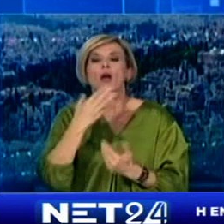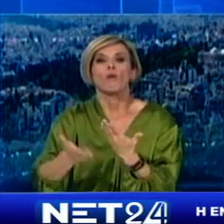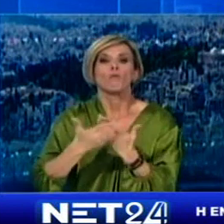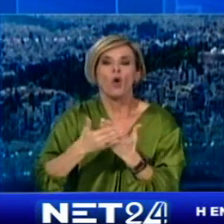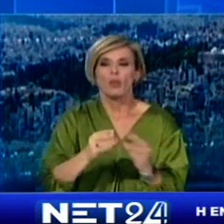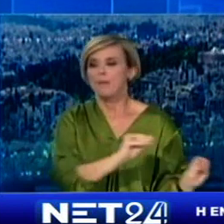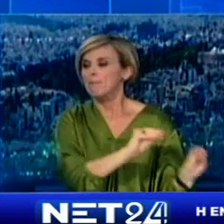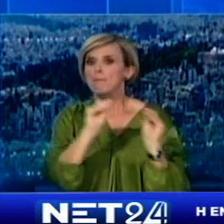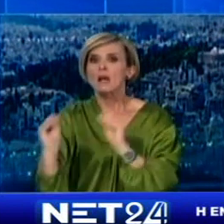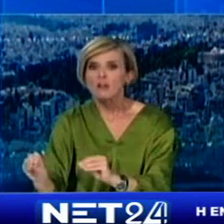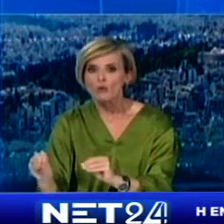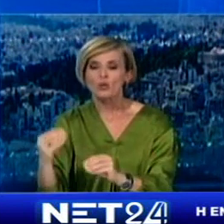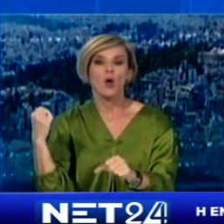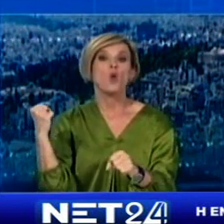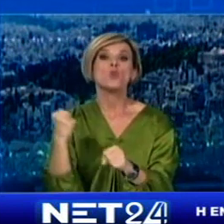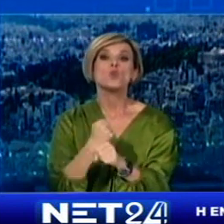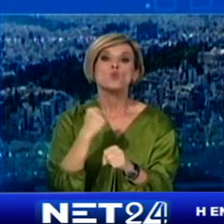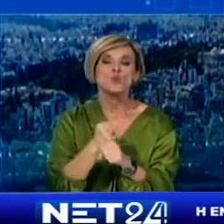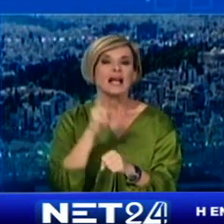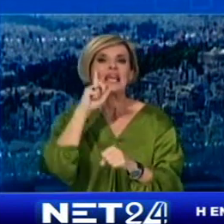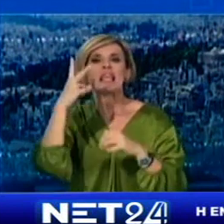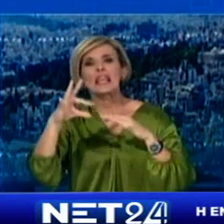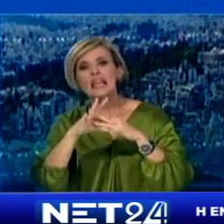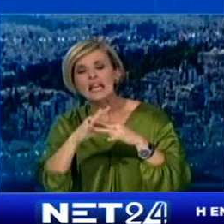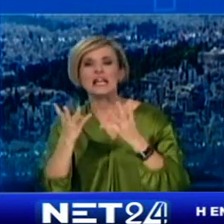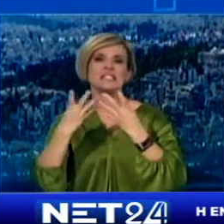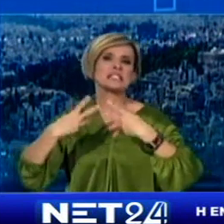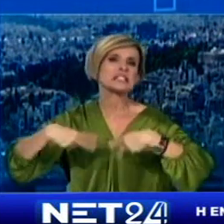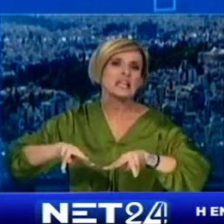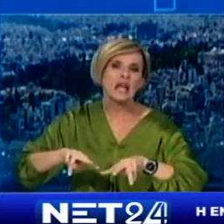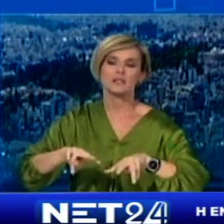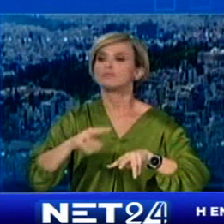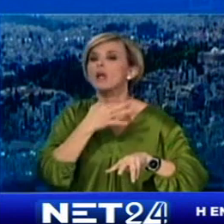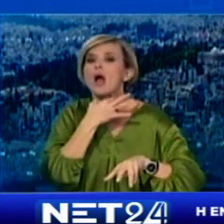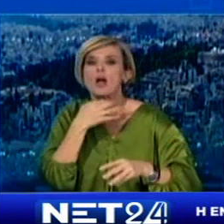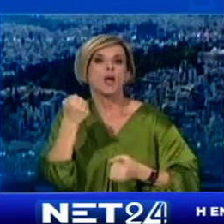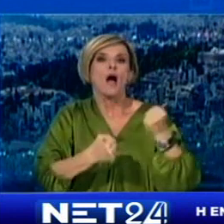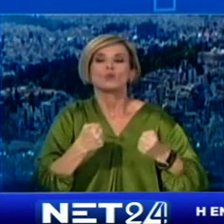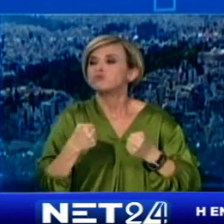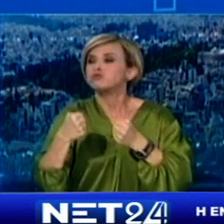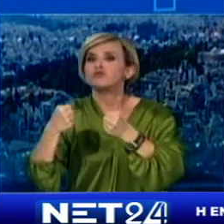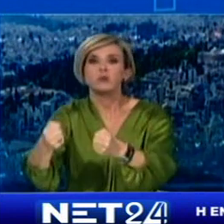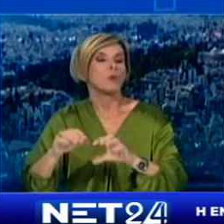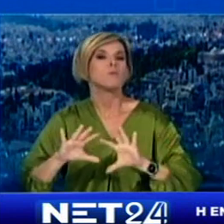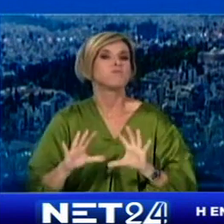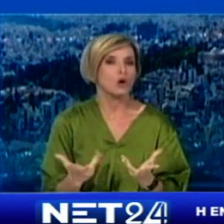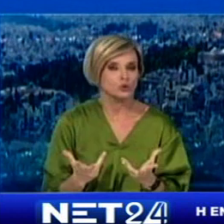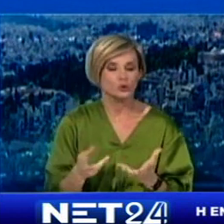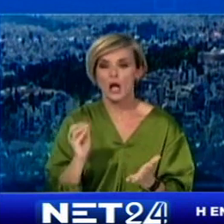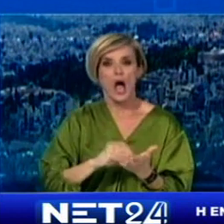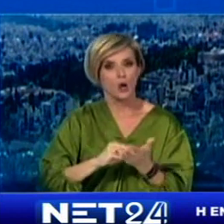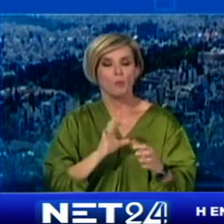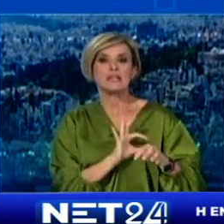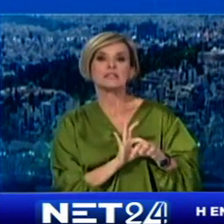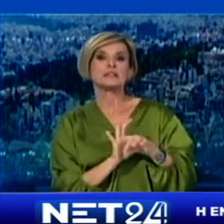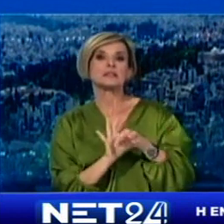Για μεταφορά από και προς τον τόπο εργασίας συζύγου ή συγγενούς πρώτου βαθμού, εφόσον υφίσταται σχετική ανάγκη, καθώς και για συνοδεία